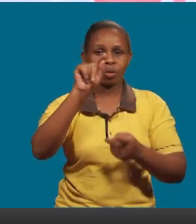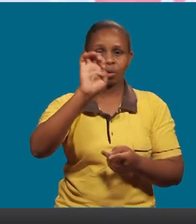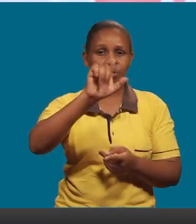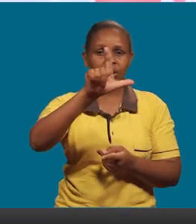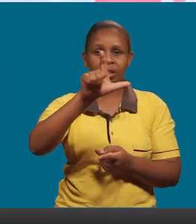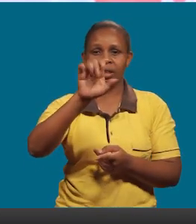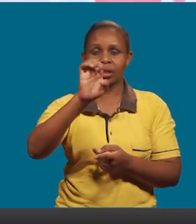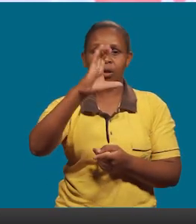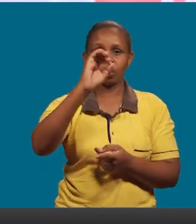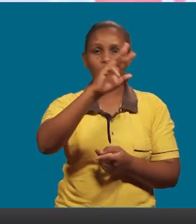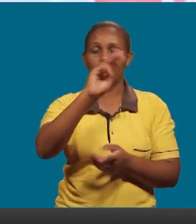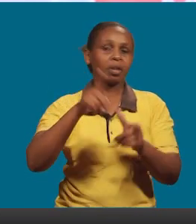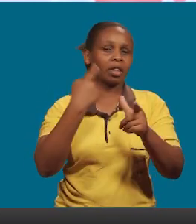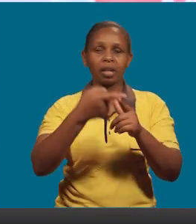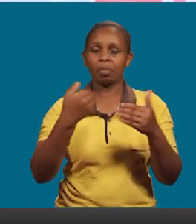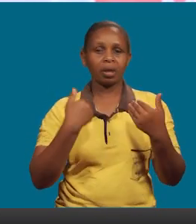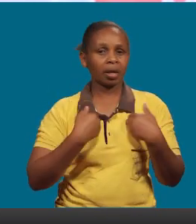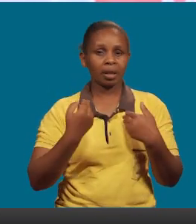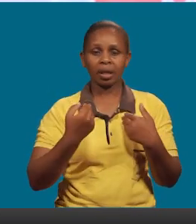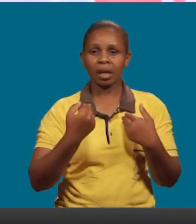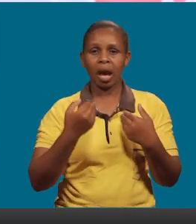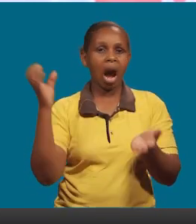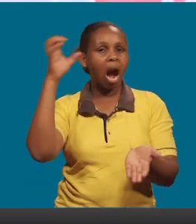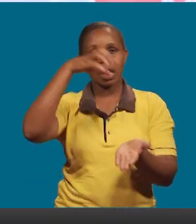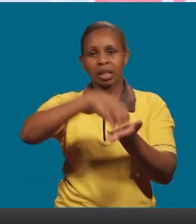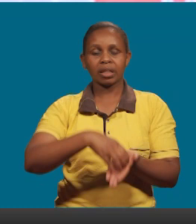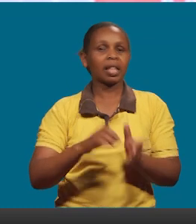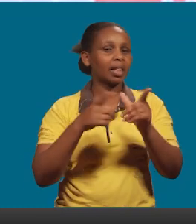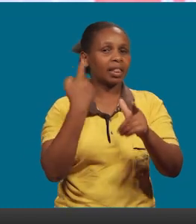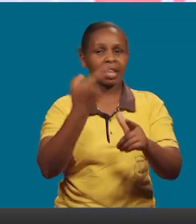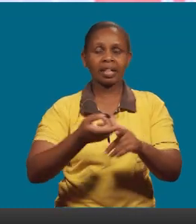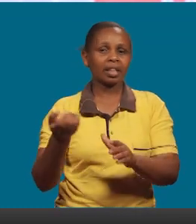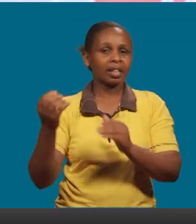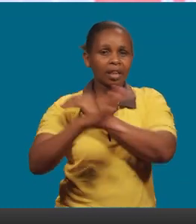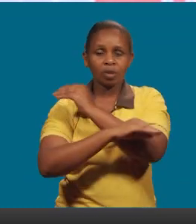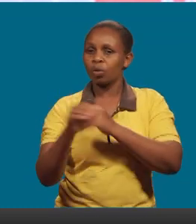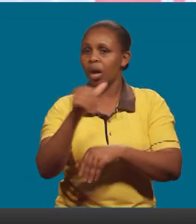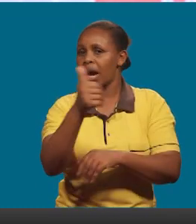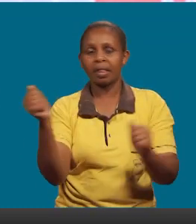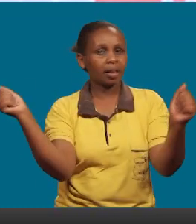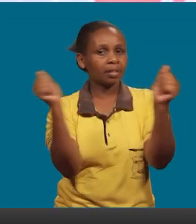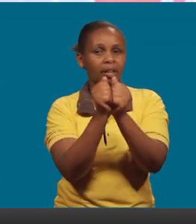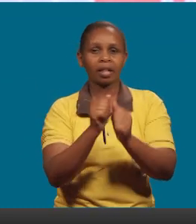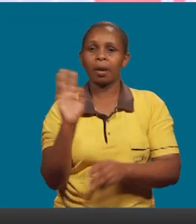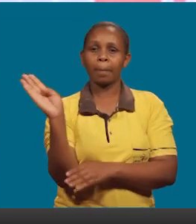When there was a case before Supreme Court, they stole another 10